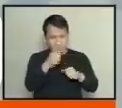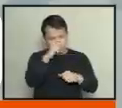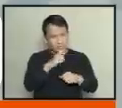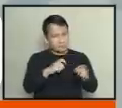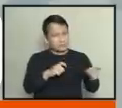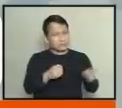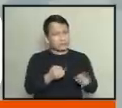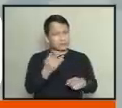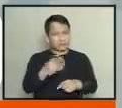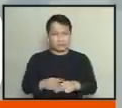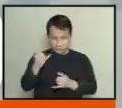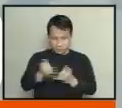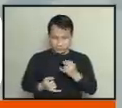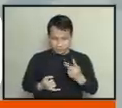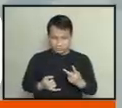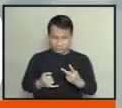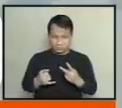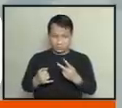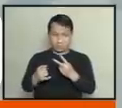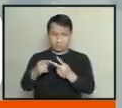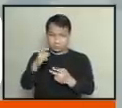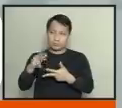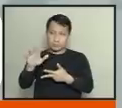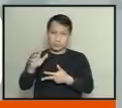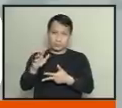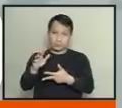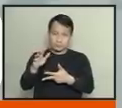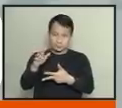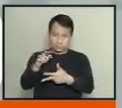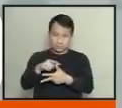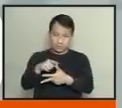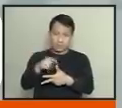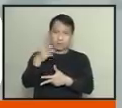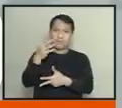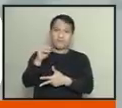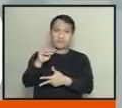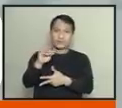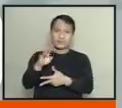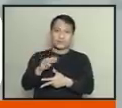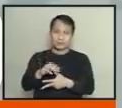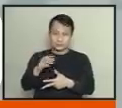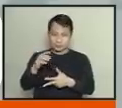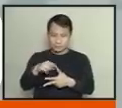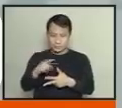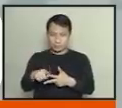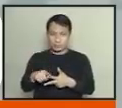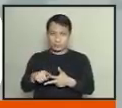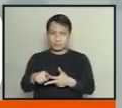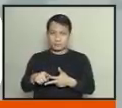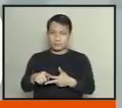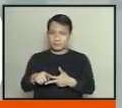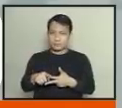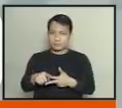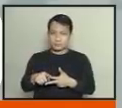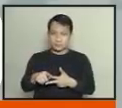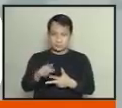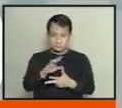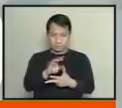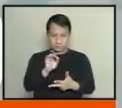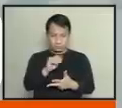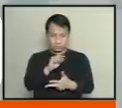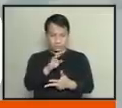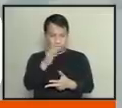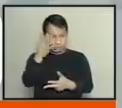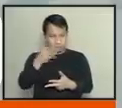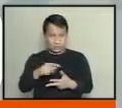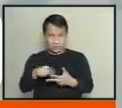Ilang taon yung mga bata? 2 yung bunso, 5 yung pangalawa. Panganay po, 14. Yung 14, 5. Wala na sa poder mo yon. Okay. Papipiliin yon. Pero doon